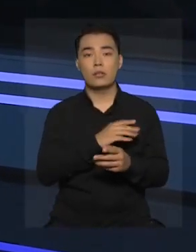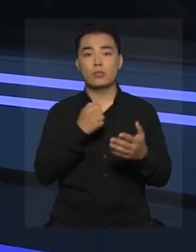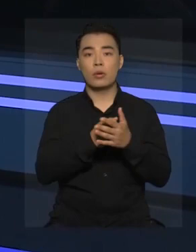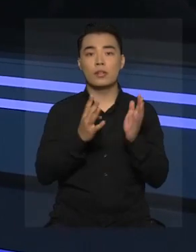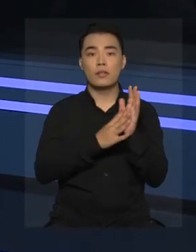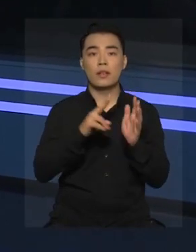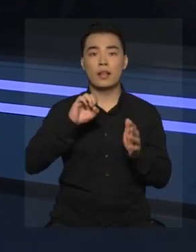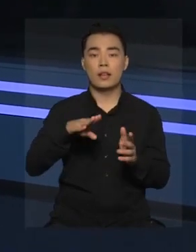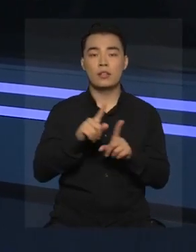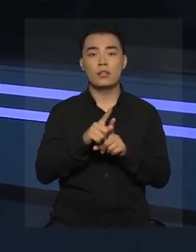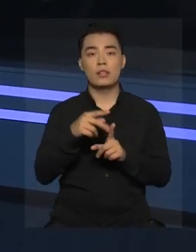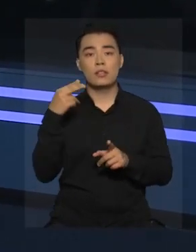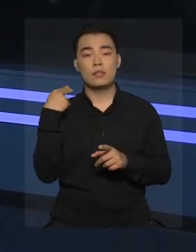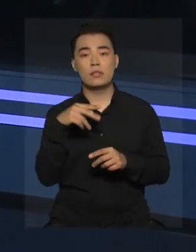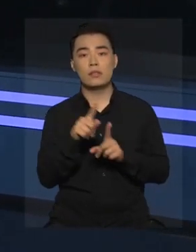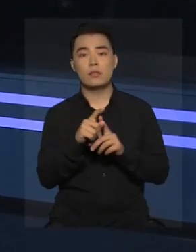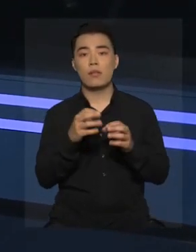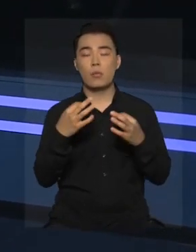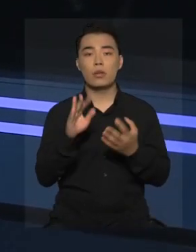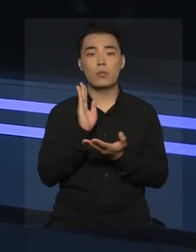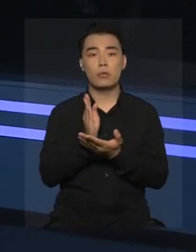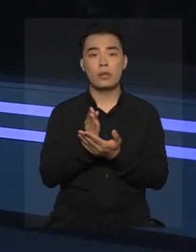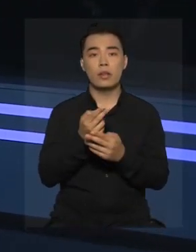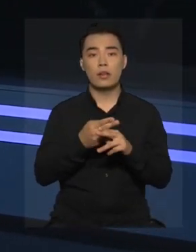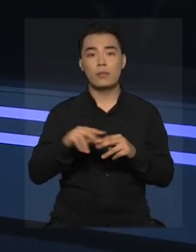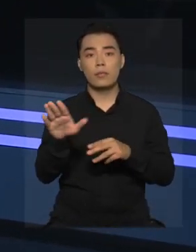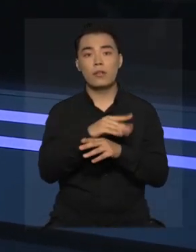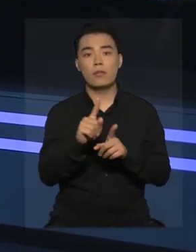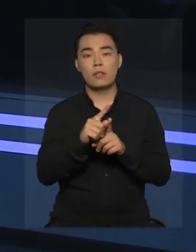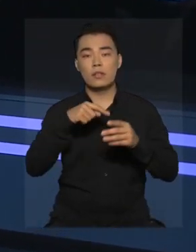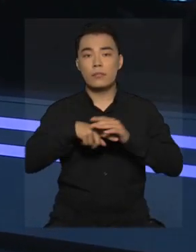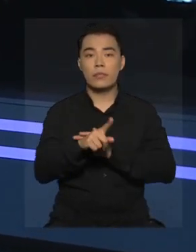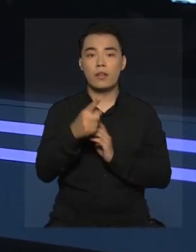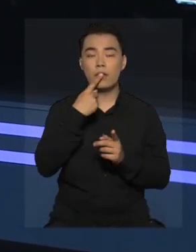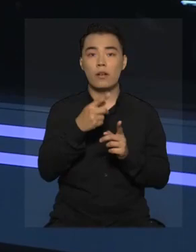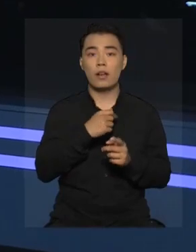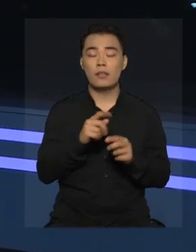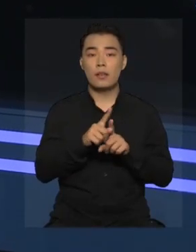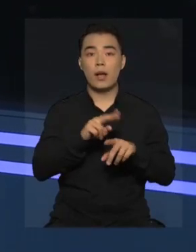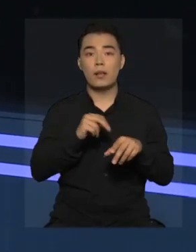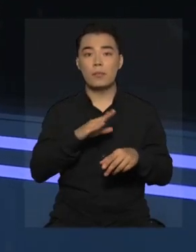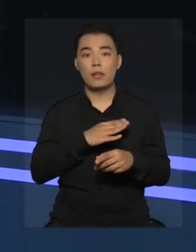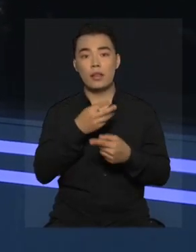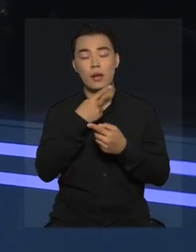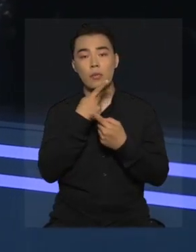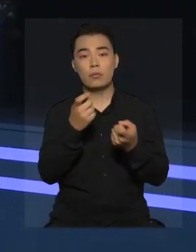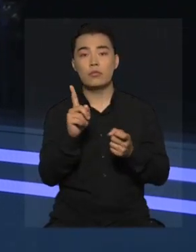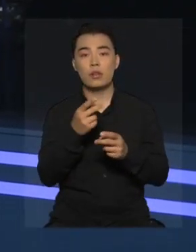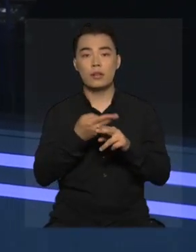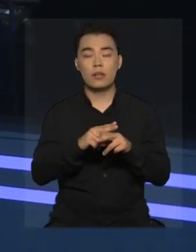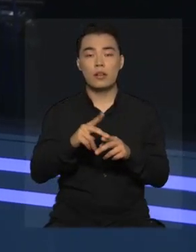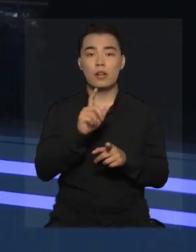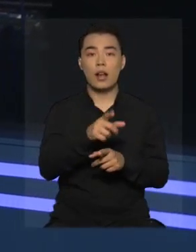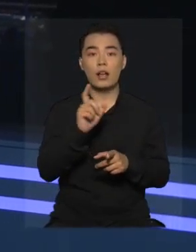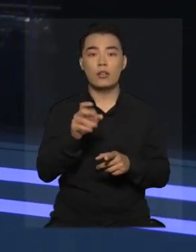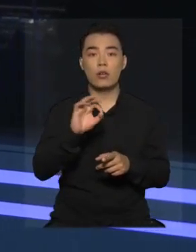9 лишения лет свободы. В связи с чем во внешнеполитическом ведомстве в очередной раз предостерегли наших граждан